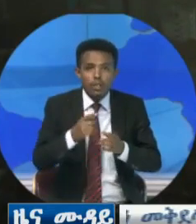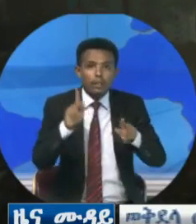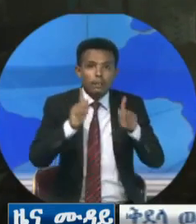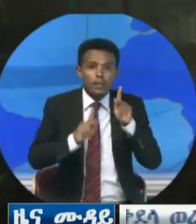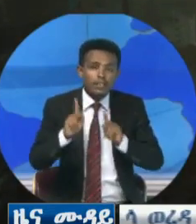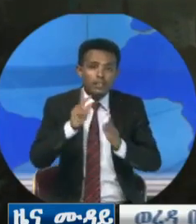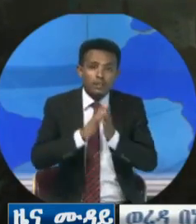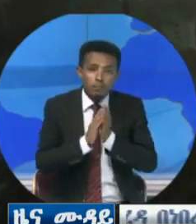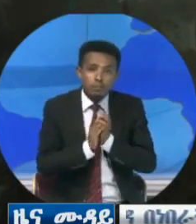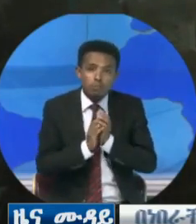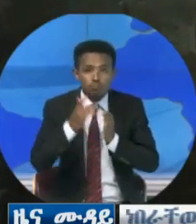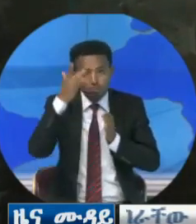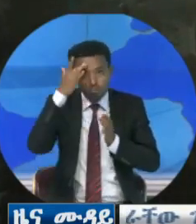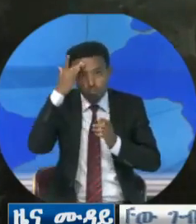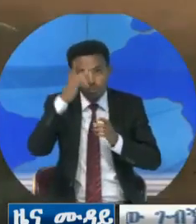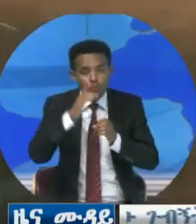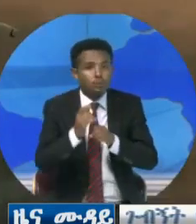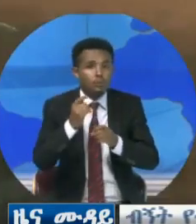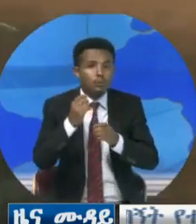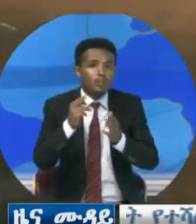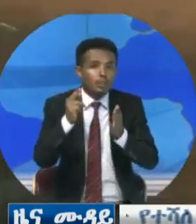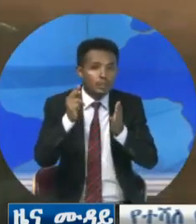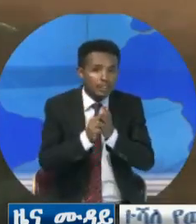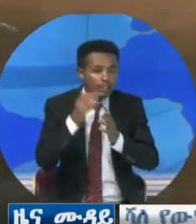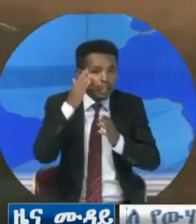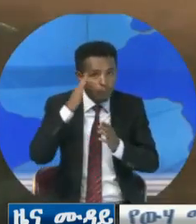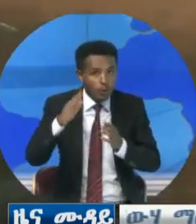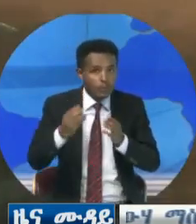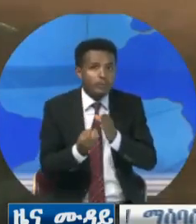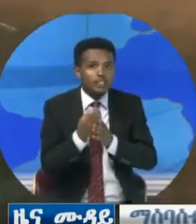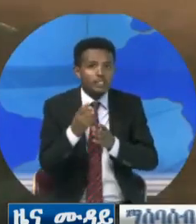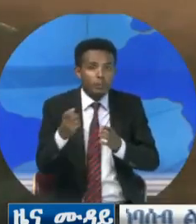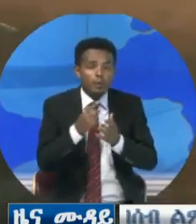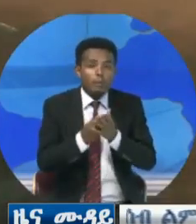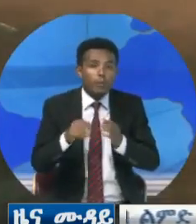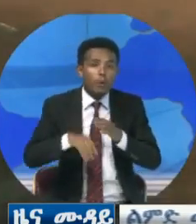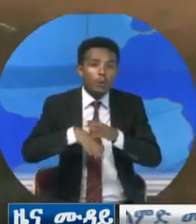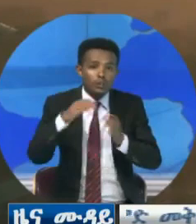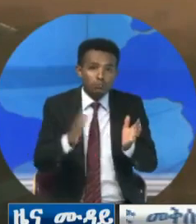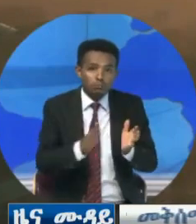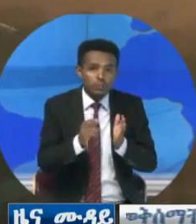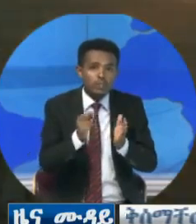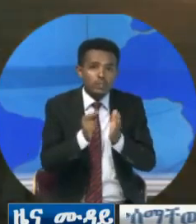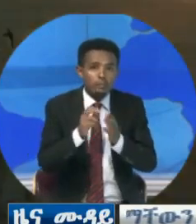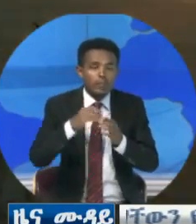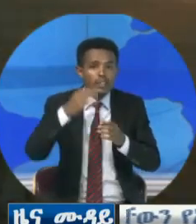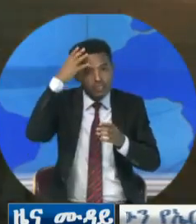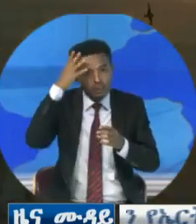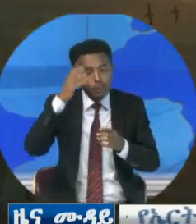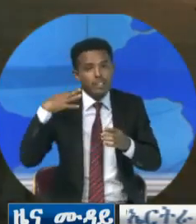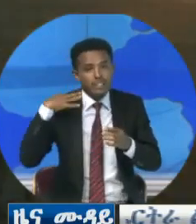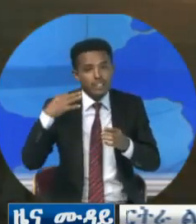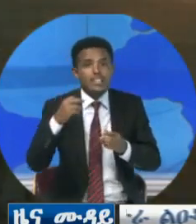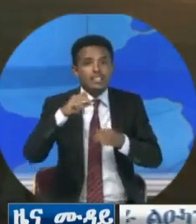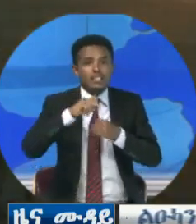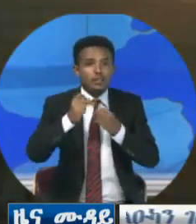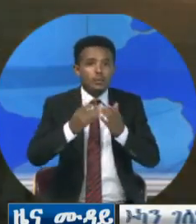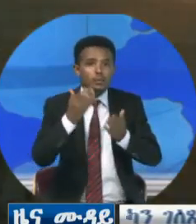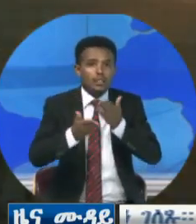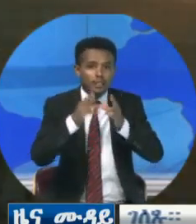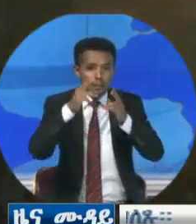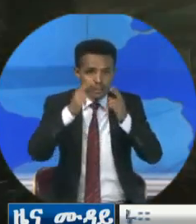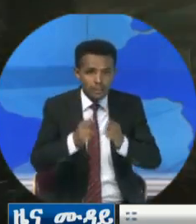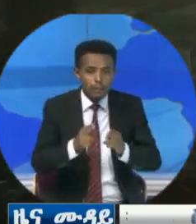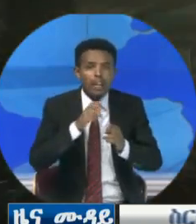ነፍስ የሚያከናውናቸው ድርጊቶች ህግን ካለማወቅ የመነጨ በመሆኑ በወጣው ህግ መሰረት መንግስታዊና የግል ድርጅቶች ላይ የመገልገል መብቱን